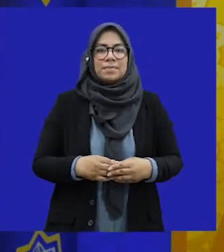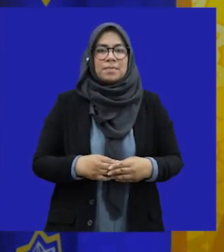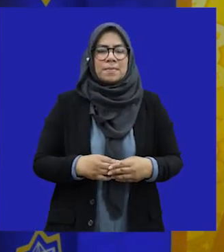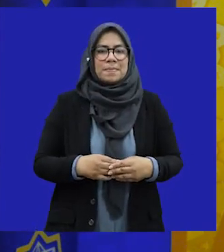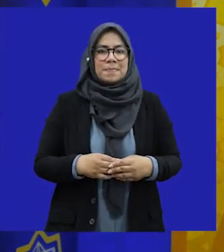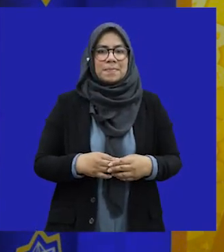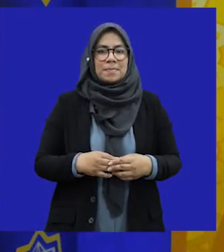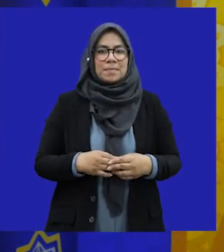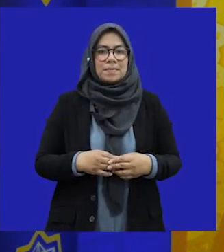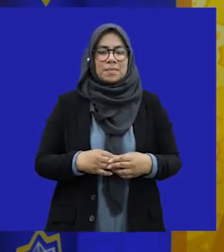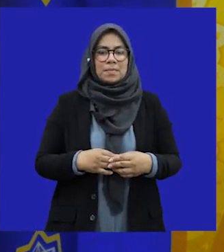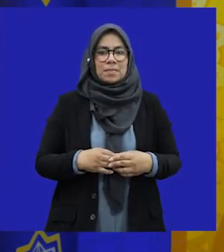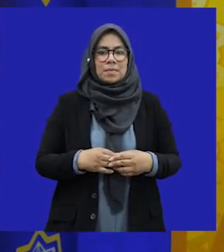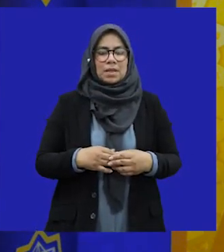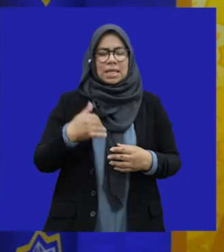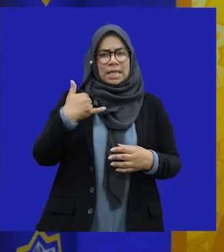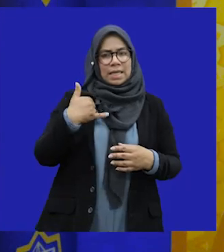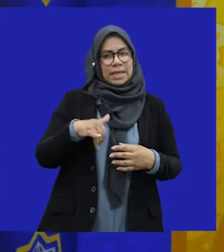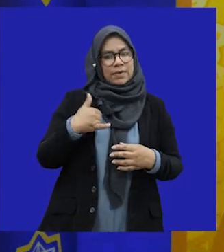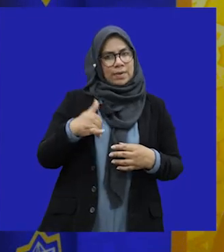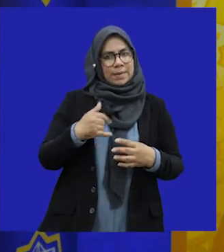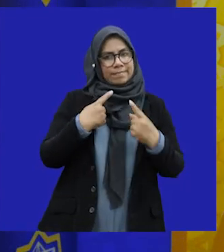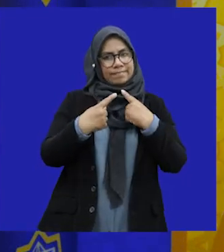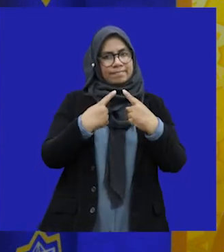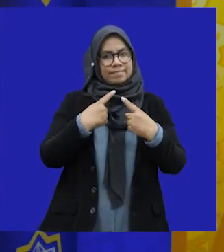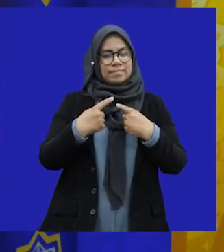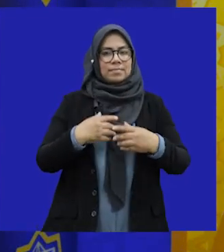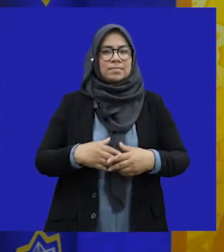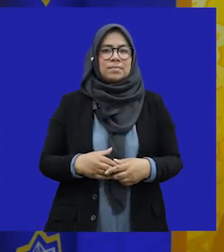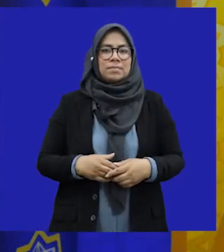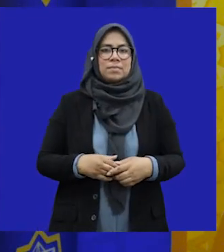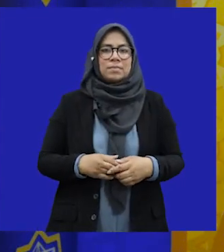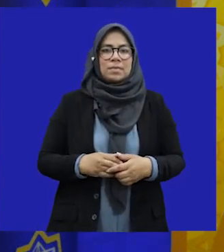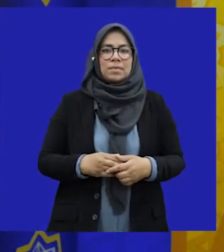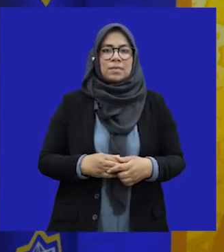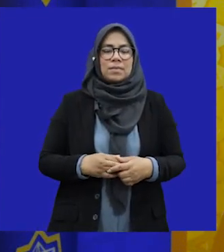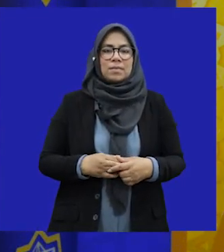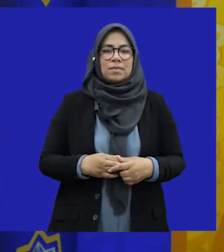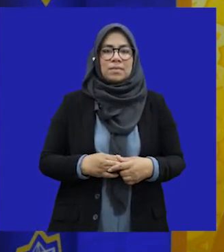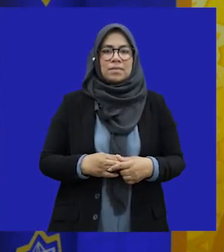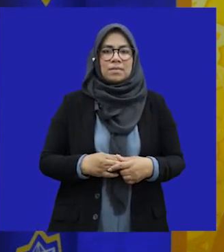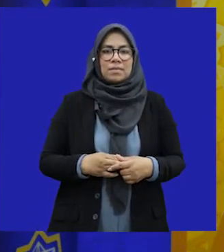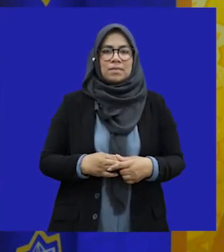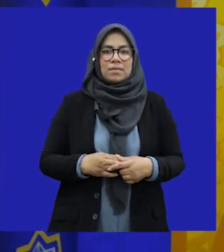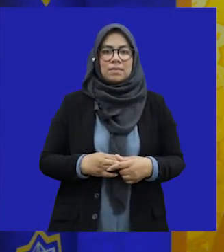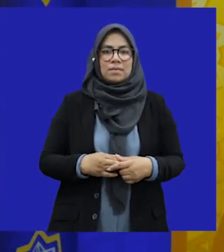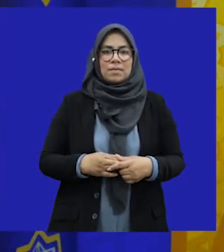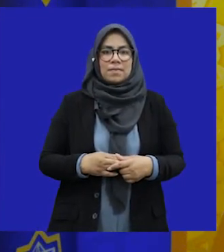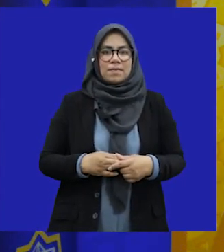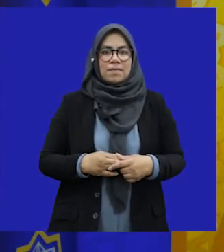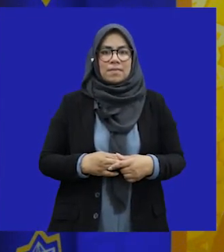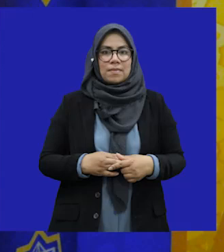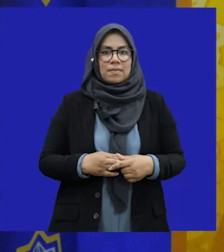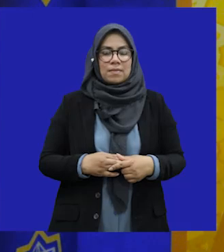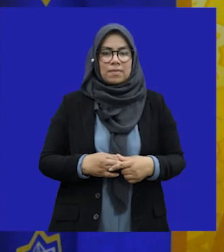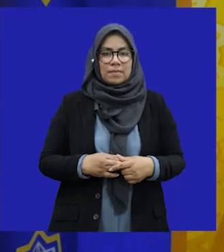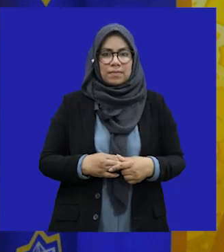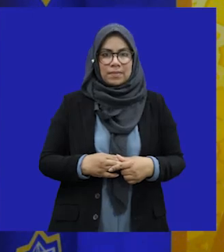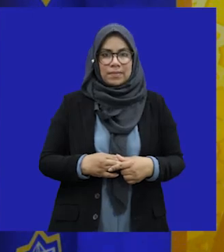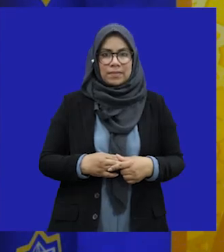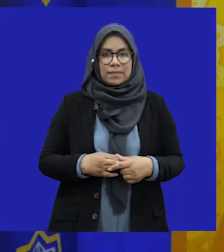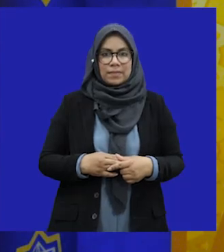said, كنت أبيت مع رسول الله صلى الله عليه وسلم فأتيته